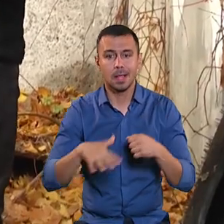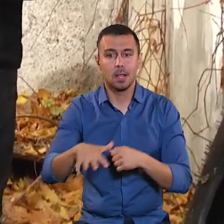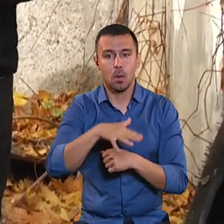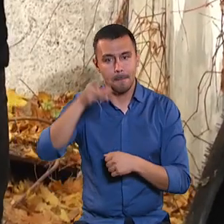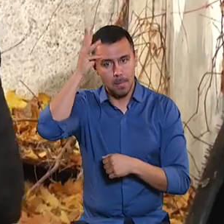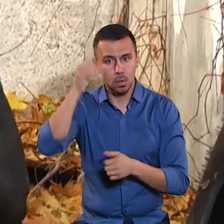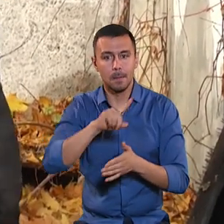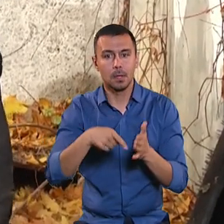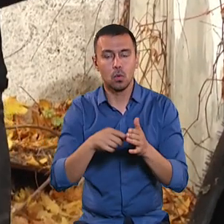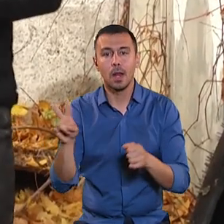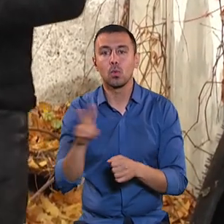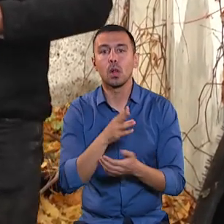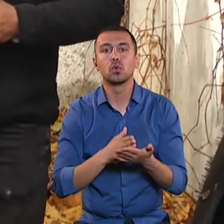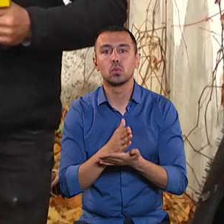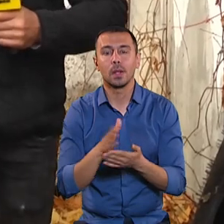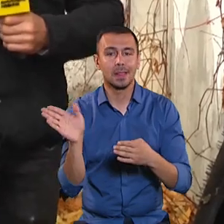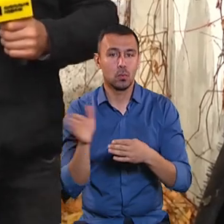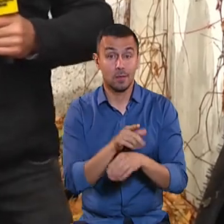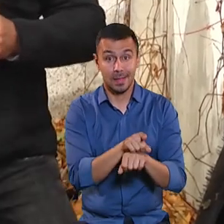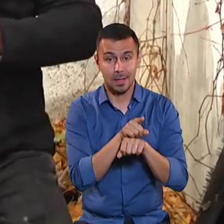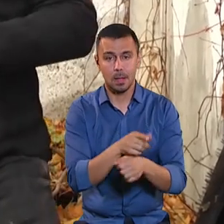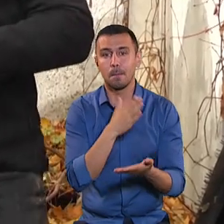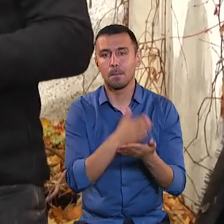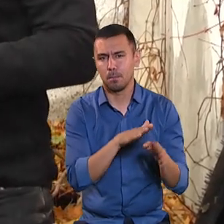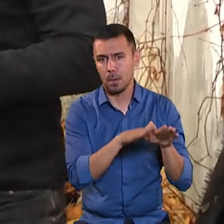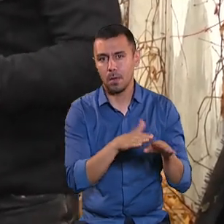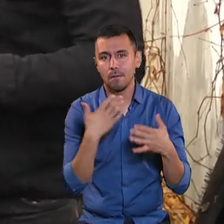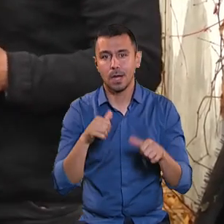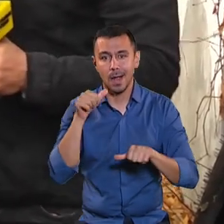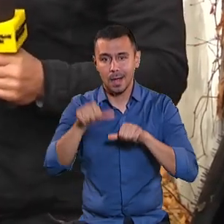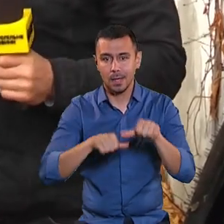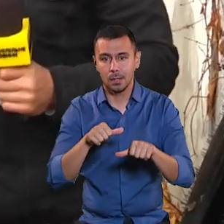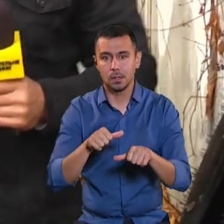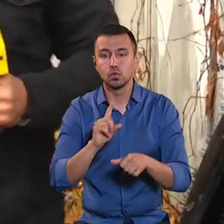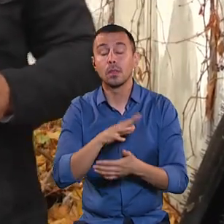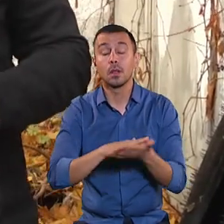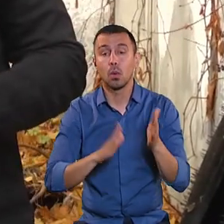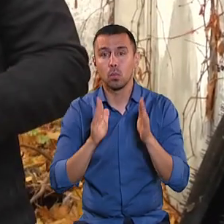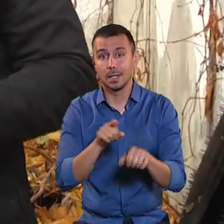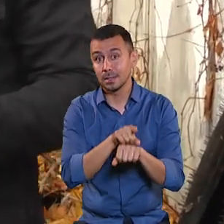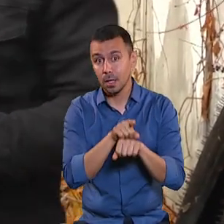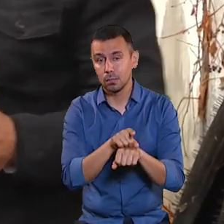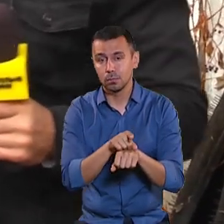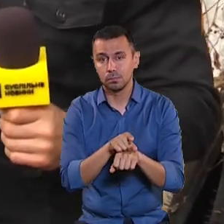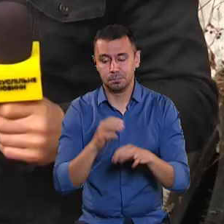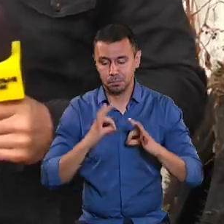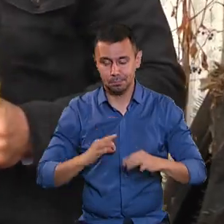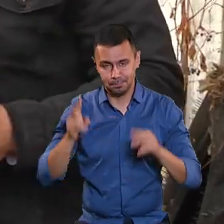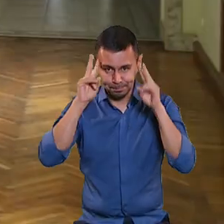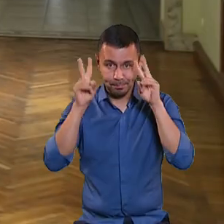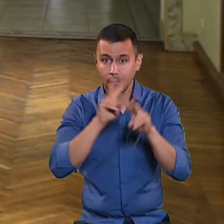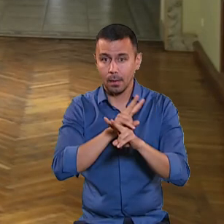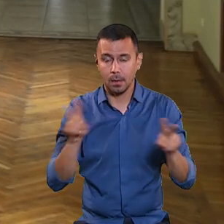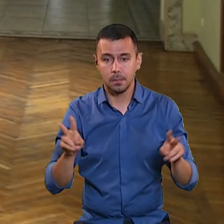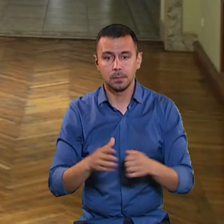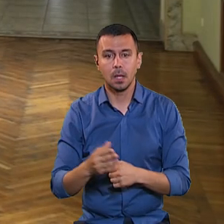Хмельницької міської ритуальної служби демонтований танк перебуває вже рік що далі буде з експонатом чиновники не знають